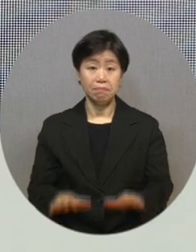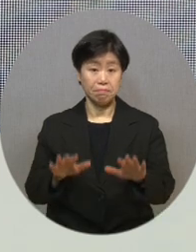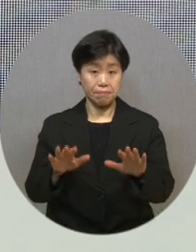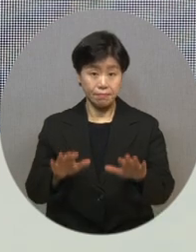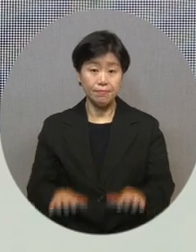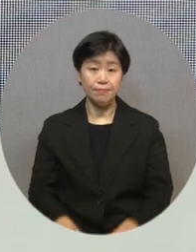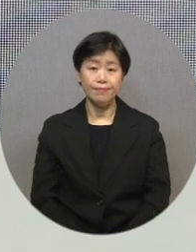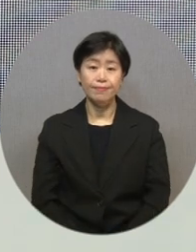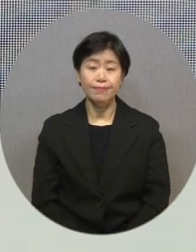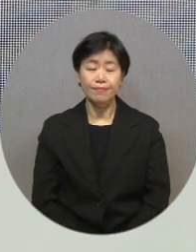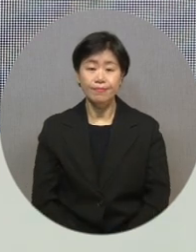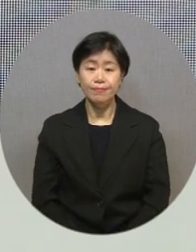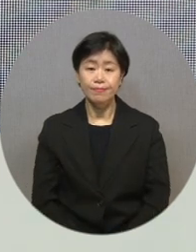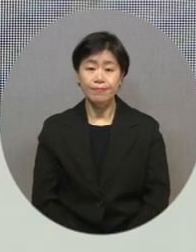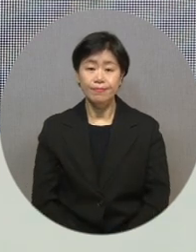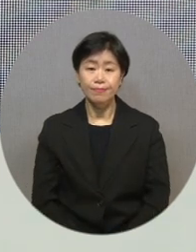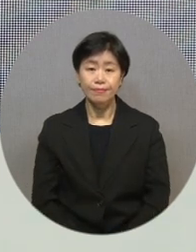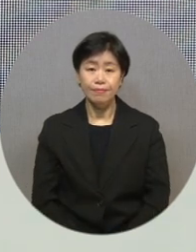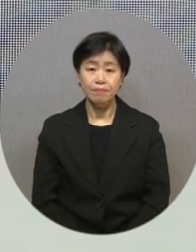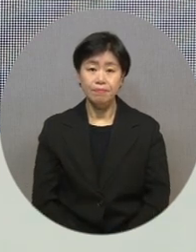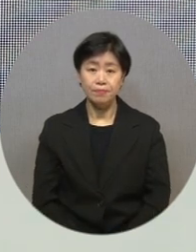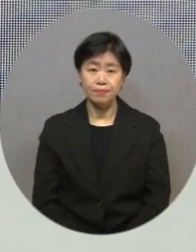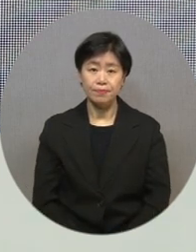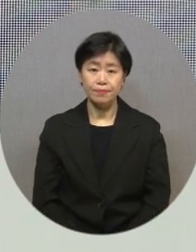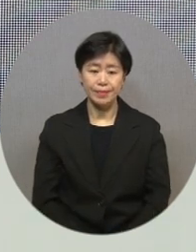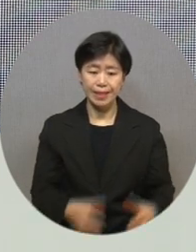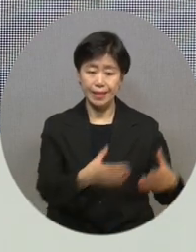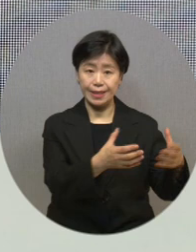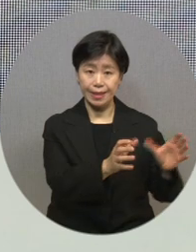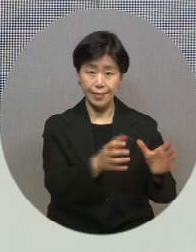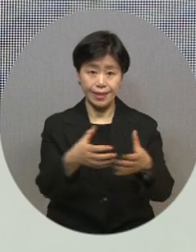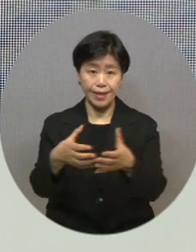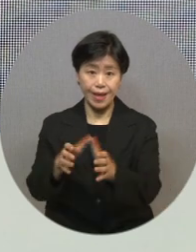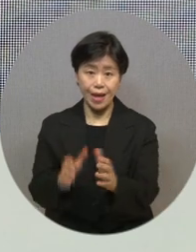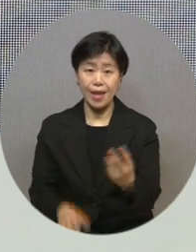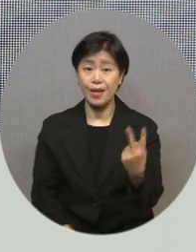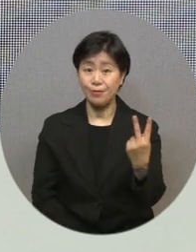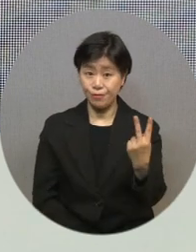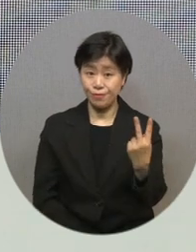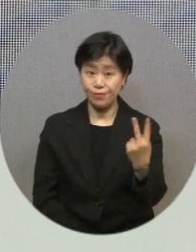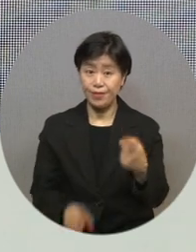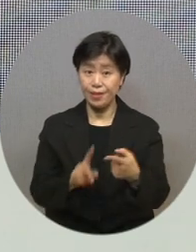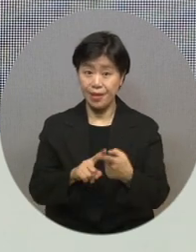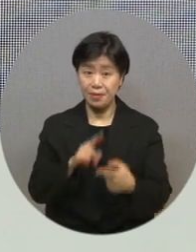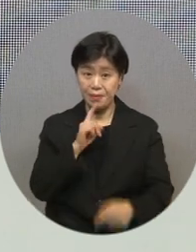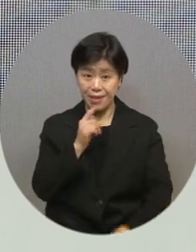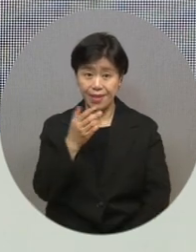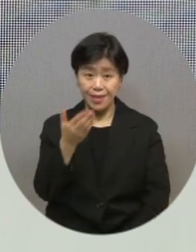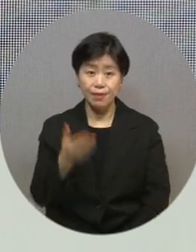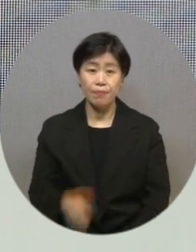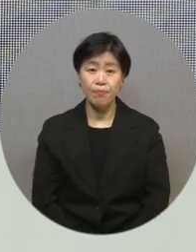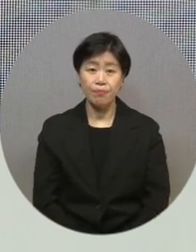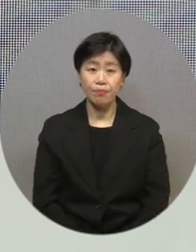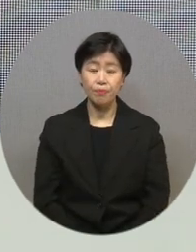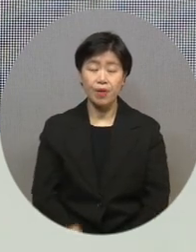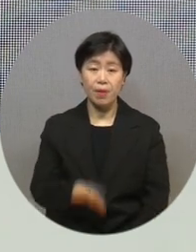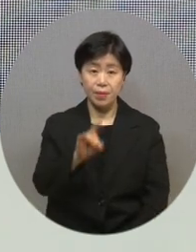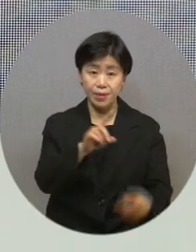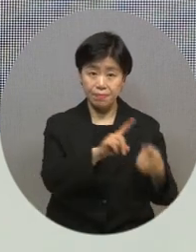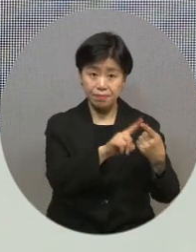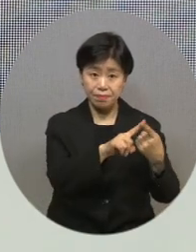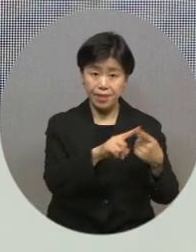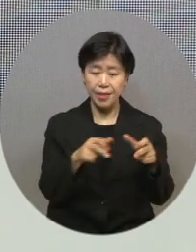갑진 년에에 두 단체가 등장을 하게 되는데 먼저에 장애인